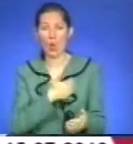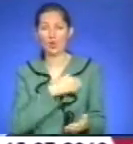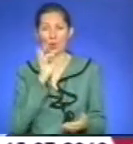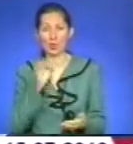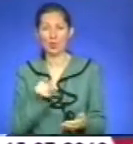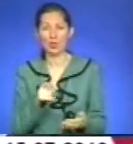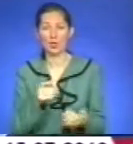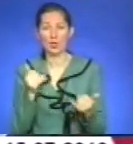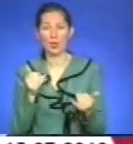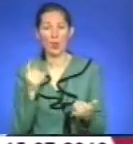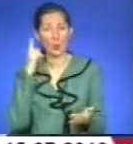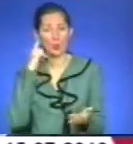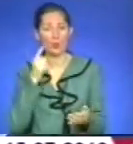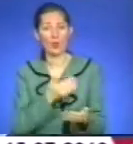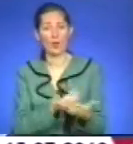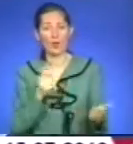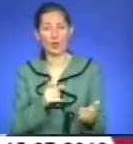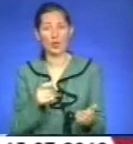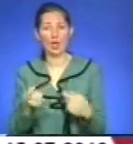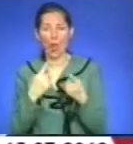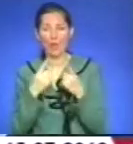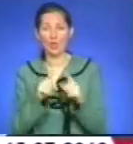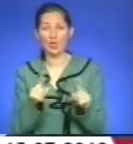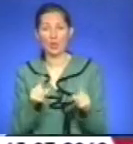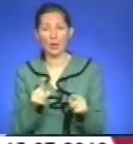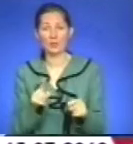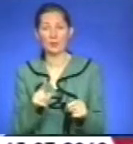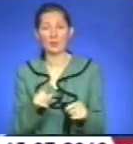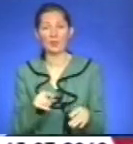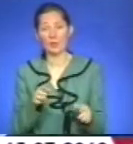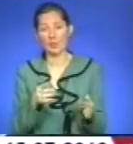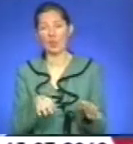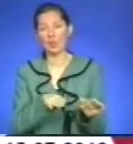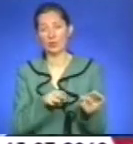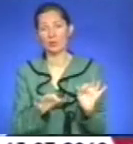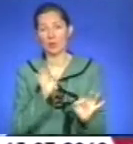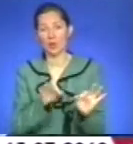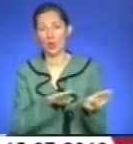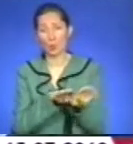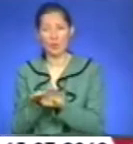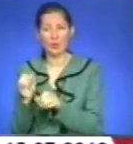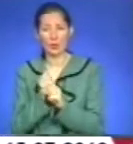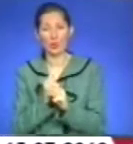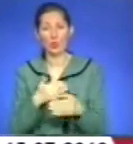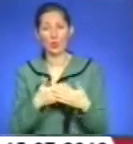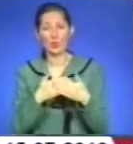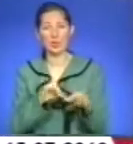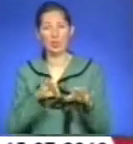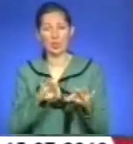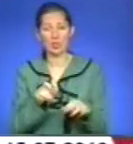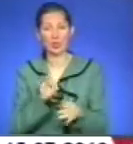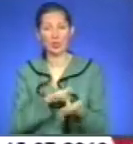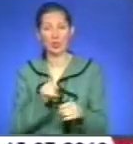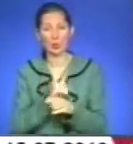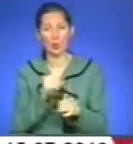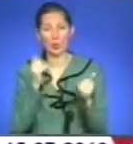те, що сьогодні почують людей, в принципі, говорить про те, що на достатньо належному рівні працює громадський транспорт у місті Тернополь. Сьогодні у Тернополі